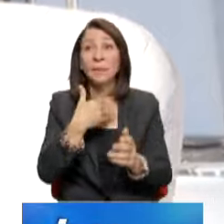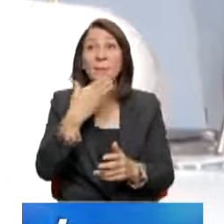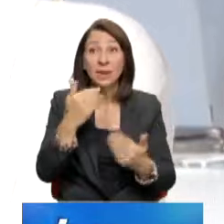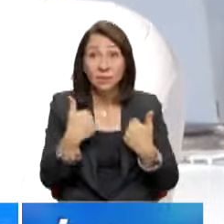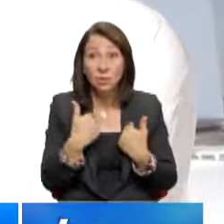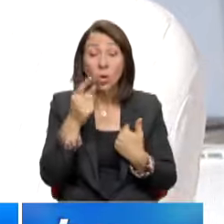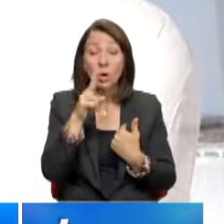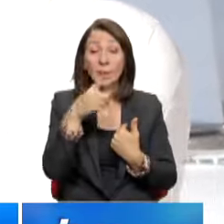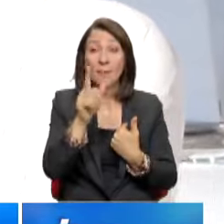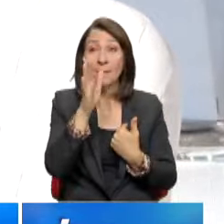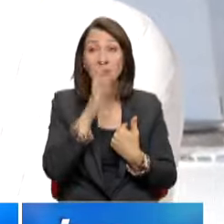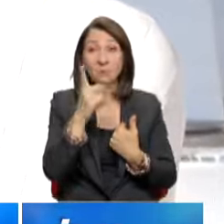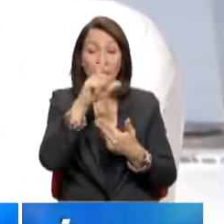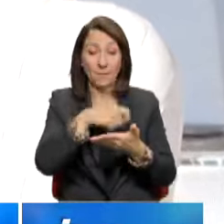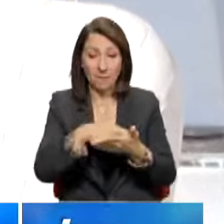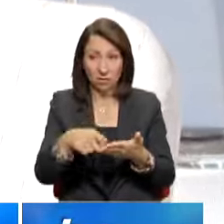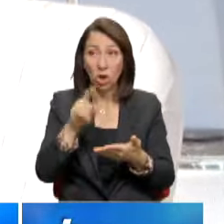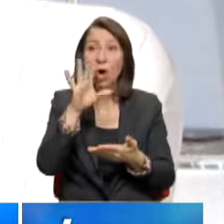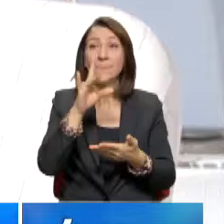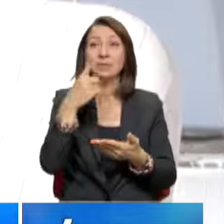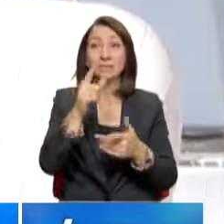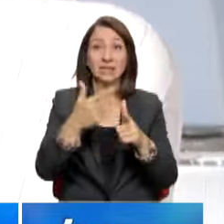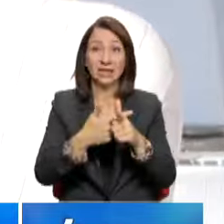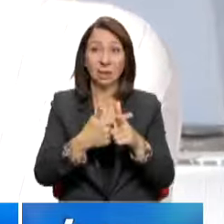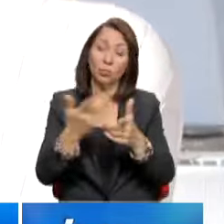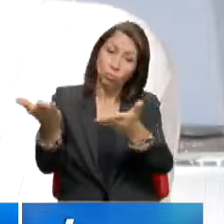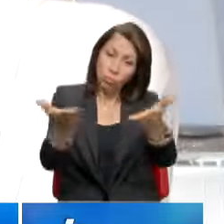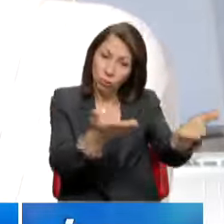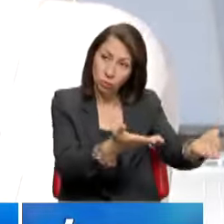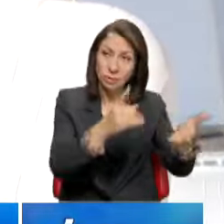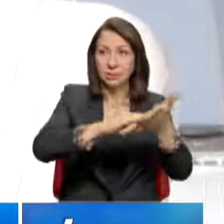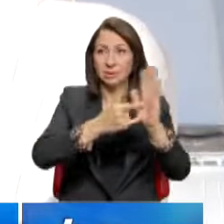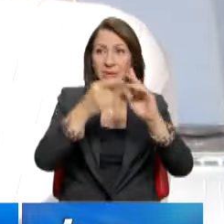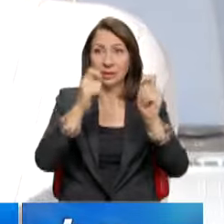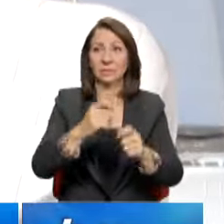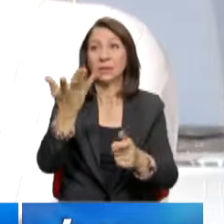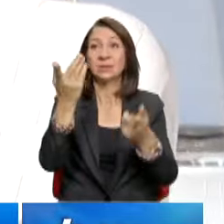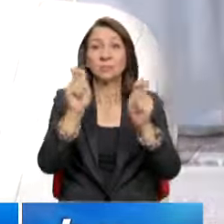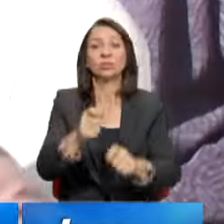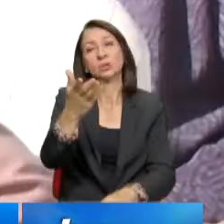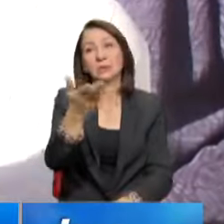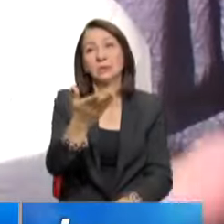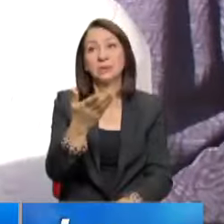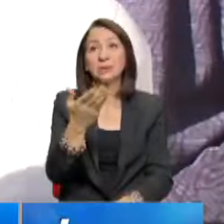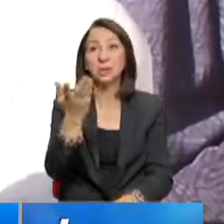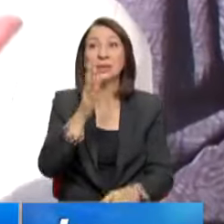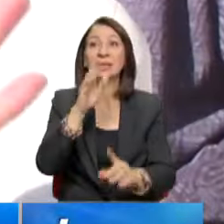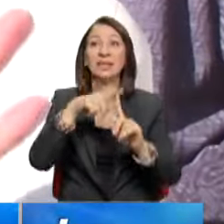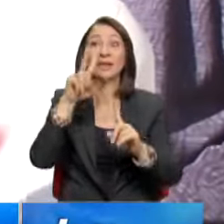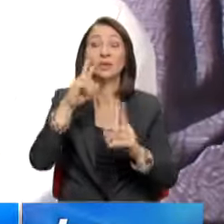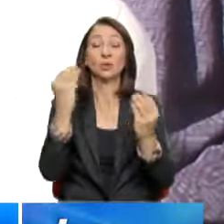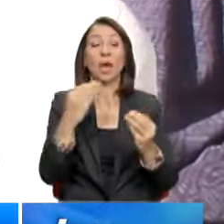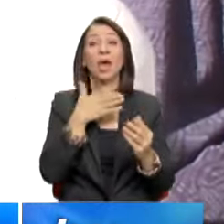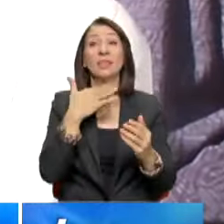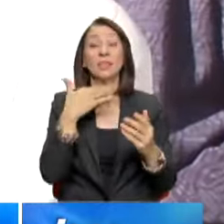Emekliyim. 12.500 aylık, 15.000 kira. Buyurun da siz geçinin bununla nasıl geçiniyorsun? Ekranlarda çok güzel